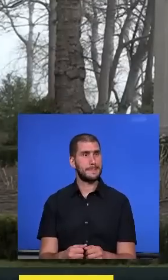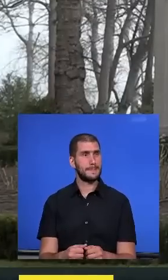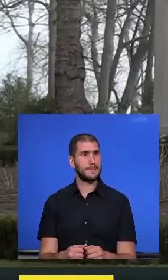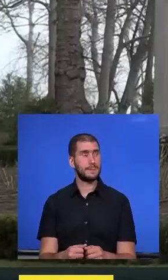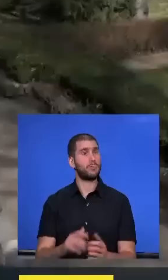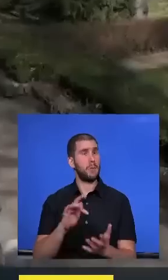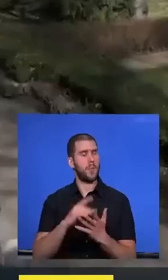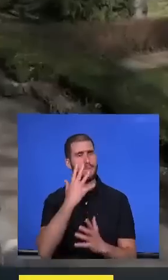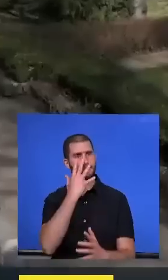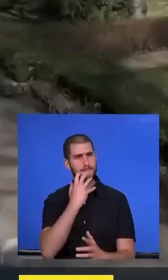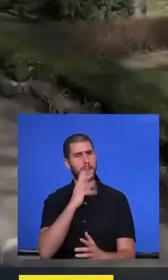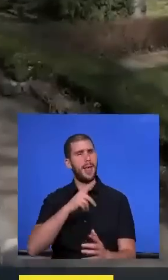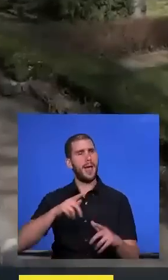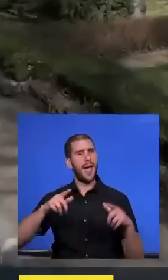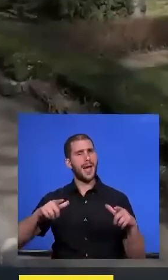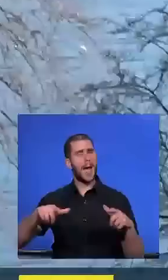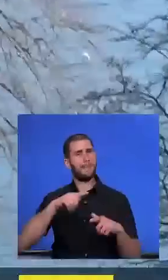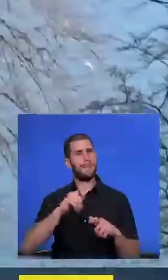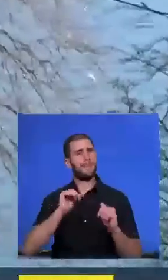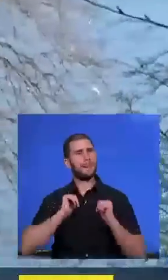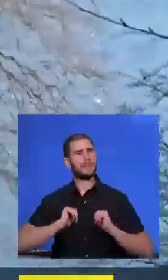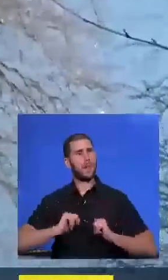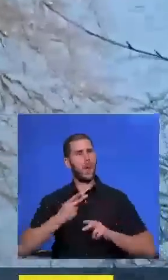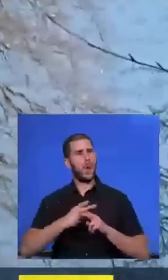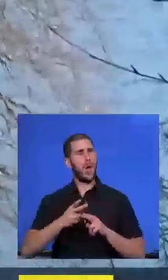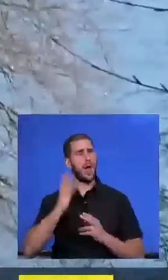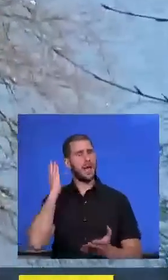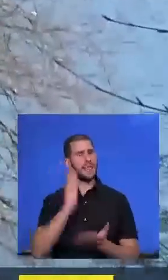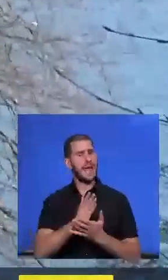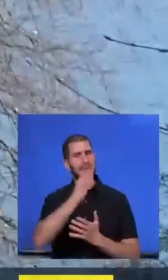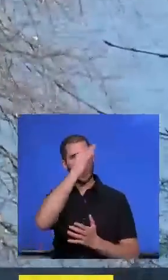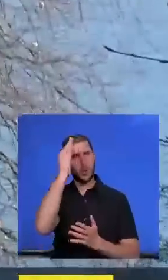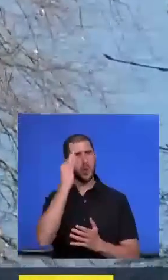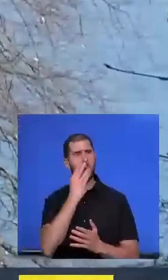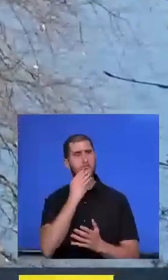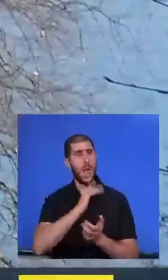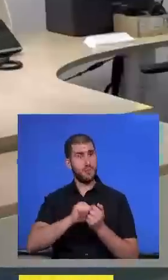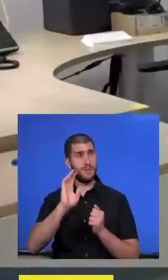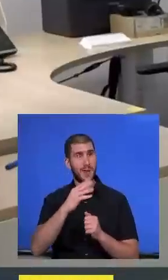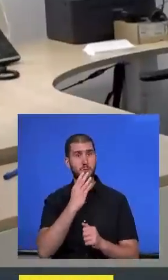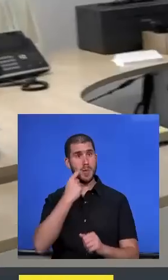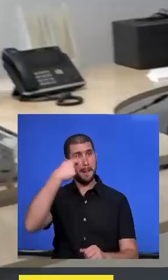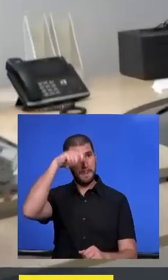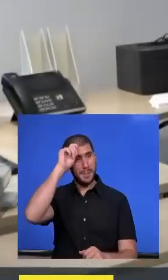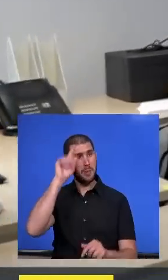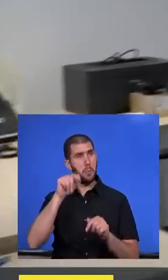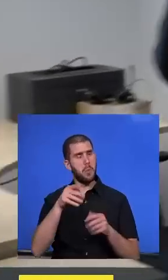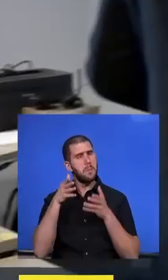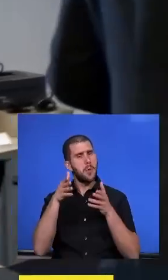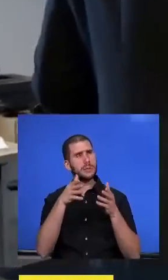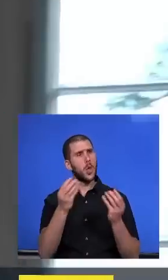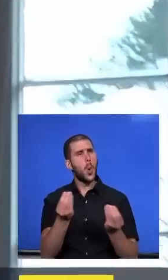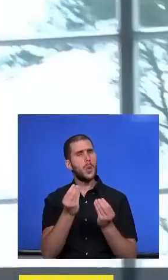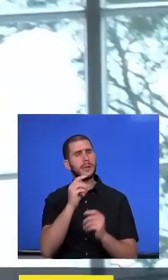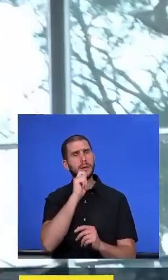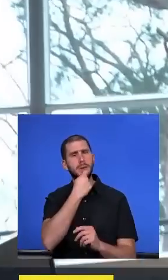במקום הקודר הזה, על האגם הפסטורלי הזה, לא רק חרצו את גורל העם היהודי להשמדה וגם את זה של יהודי ברלין, אלא פה גם מאוחסן אוצר בלום